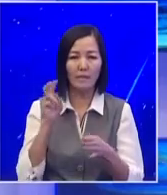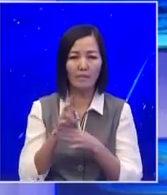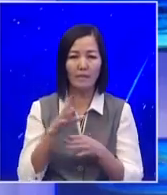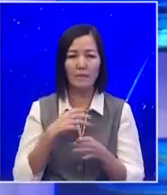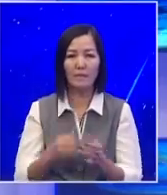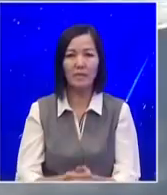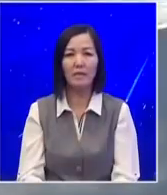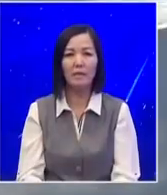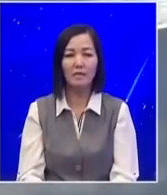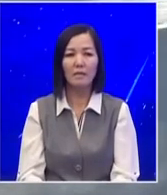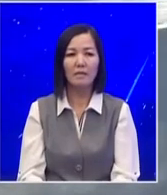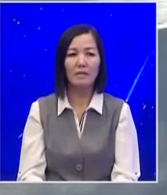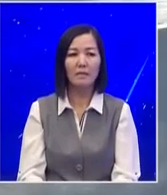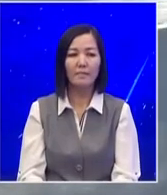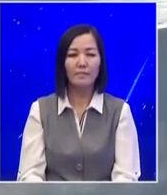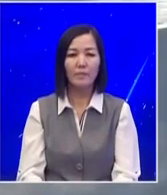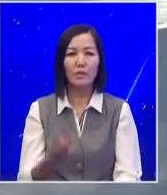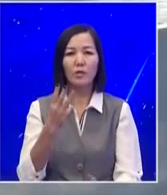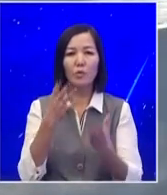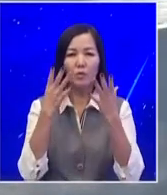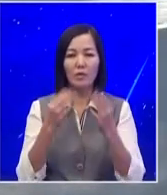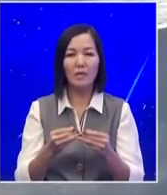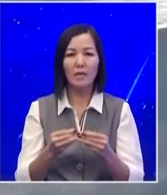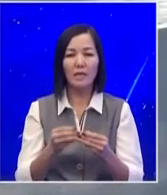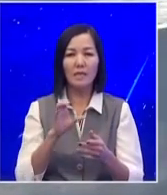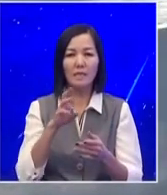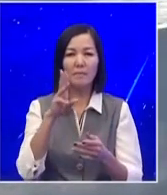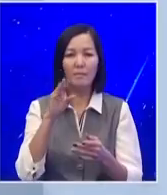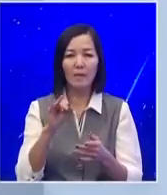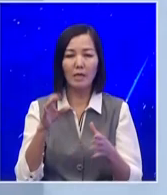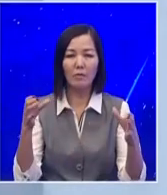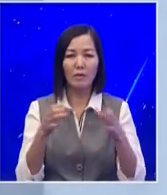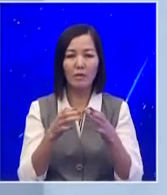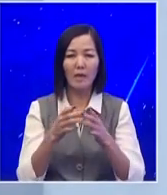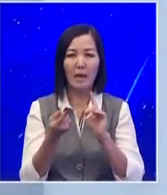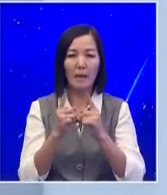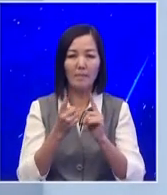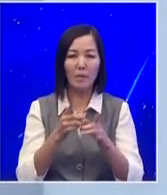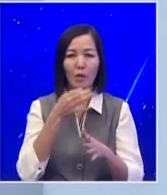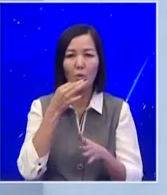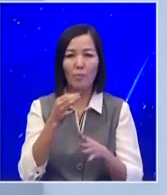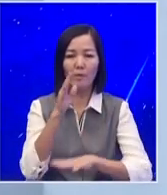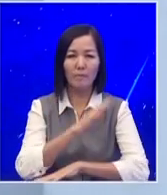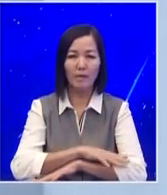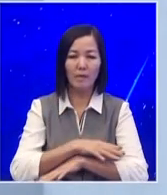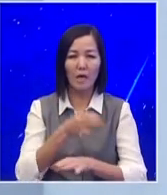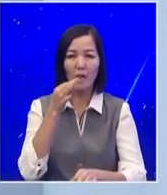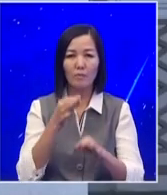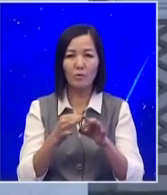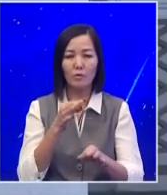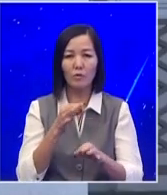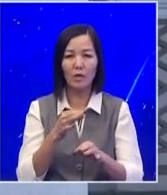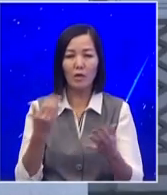области. На протяжении 3 дней специалисты средств массовой информации обменивались опытом на мастер-классах, обсуждали